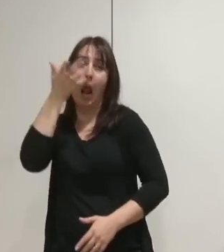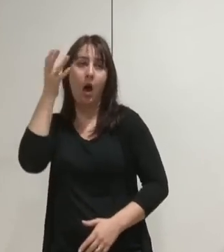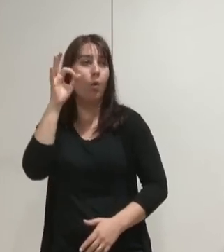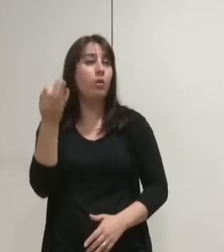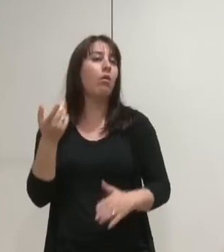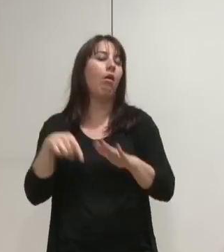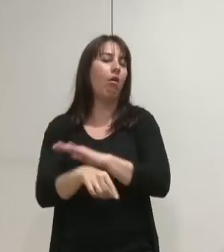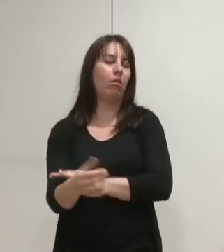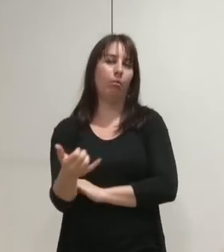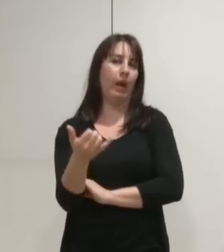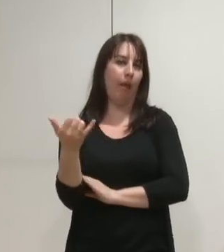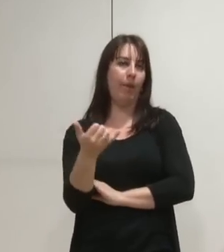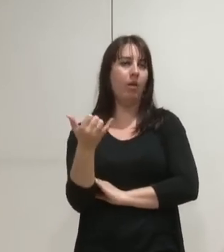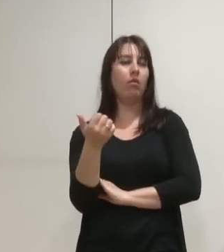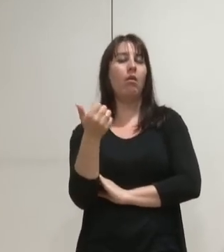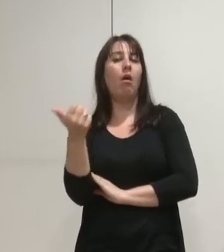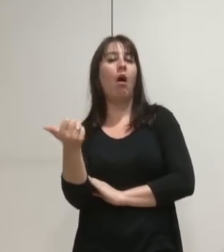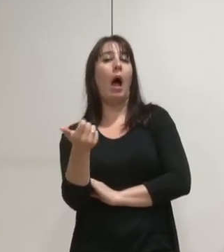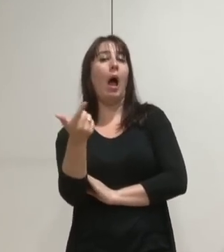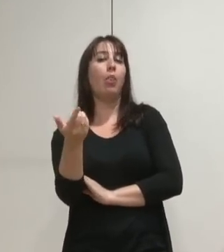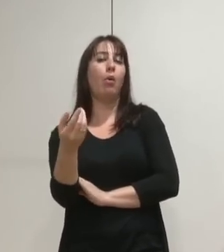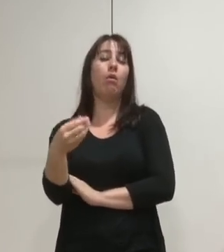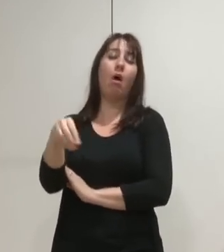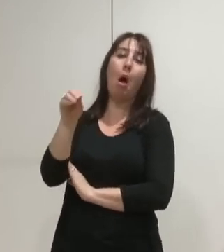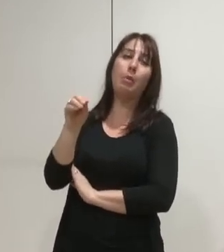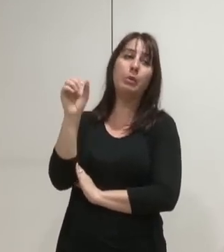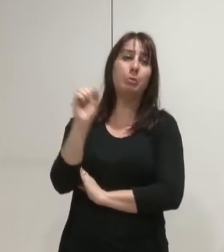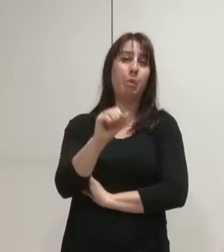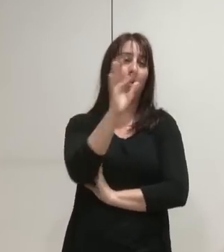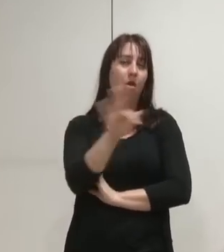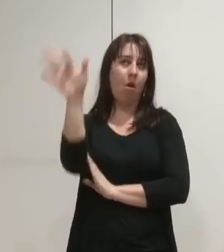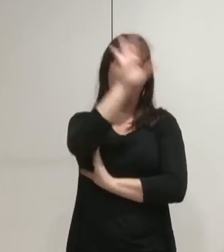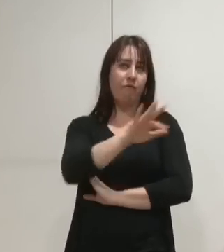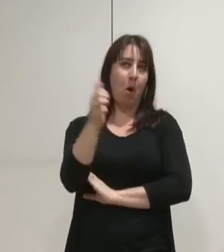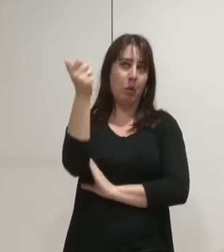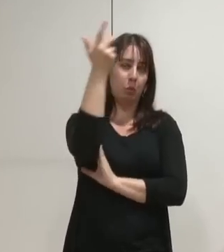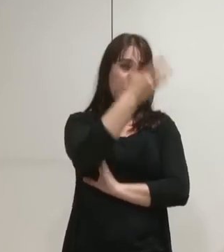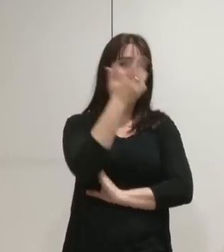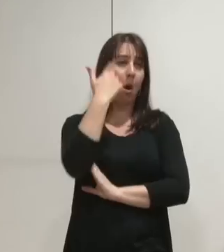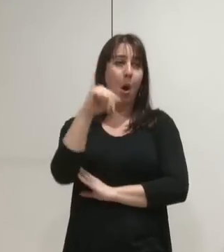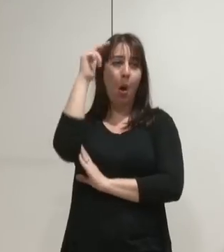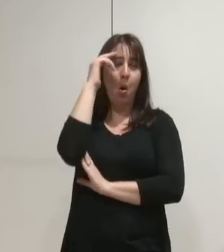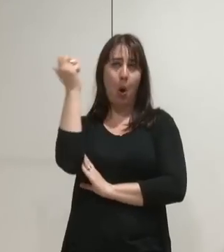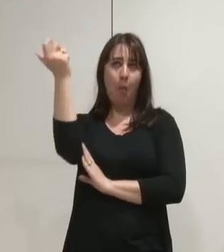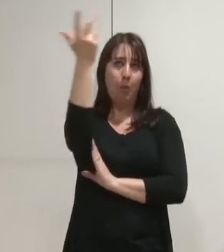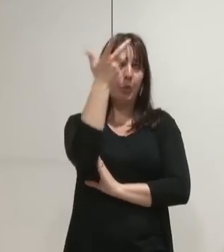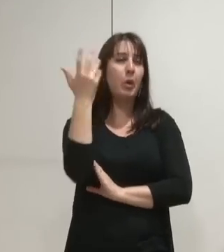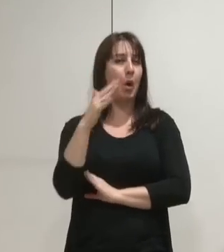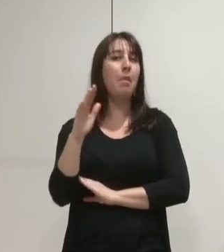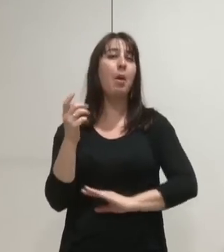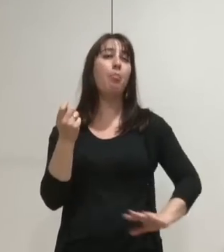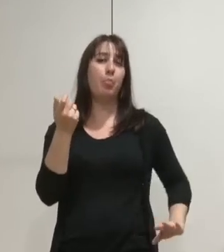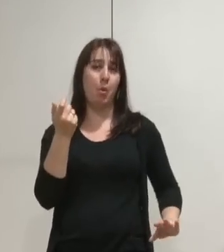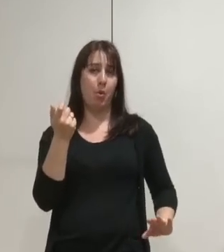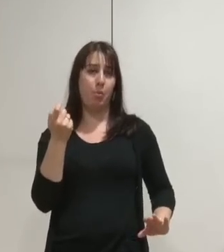il en a peut-être un ou deux de plus si on cherche bien nationalement il y en a quelquesuns européens mais pas beaucoup il y en aura